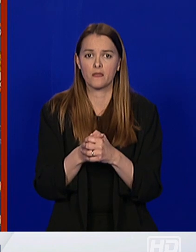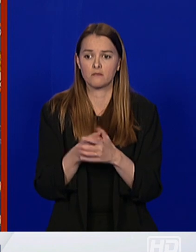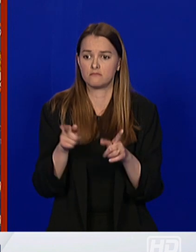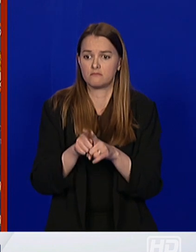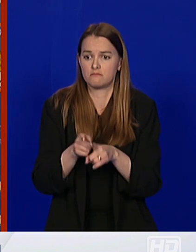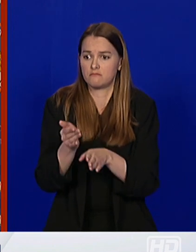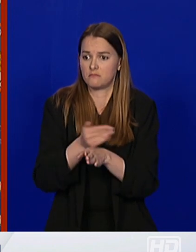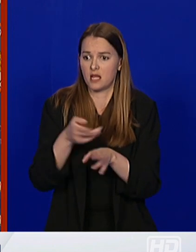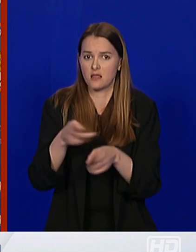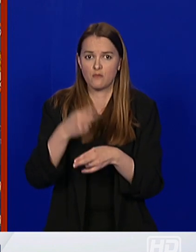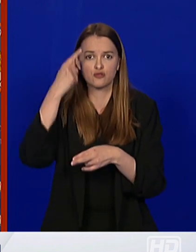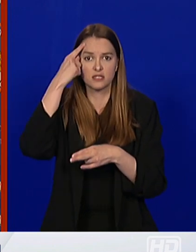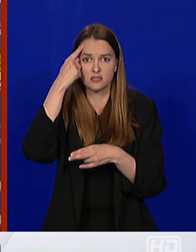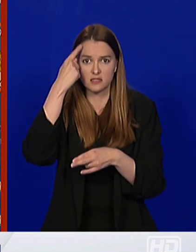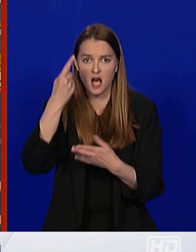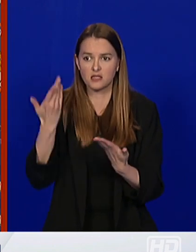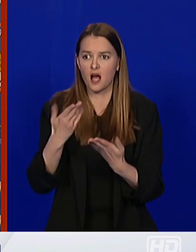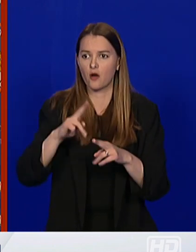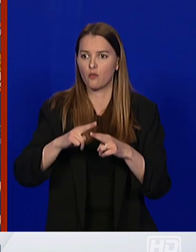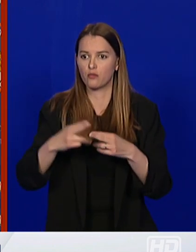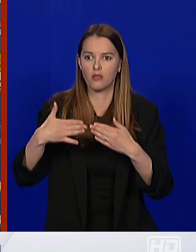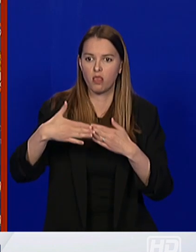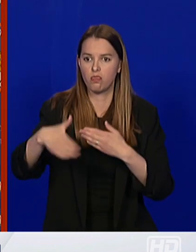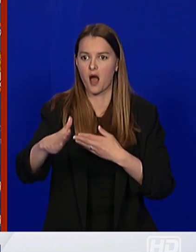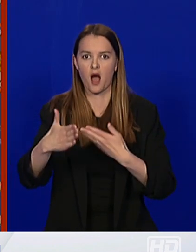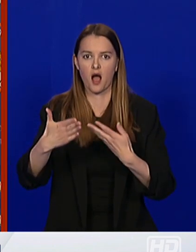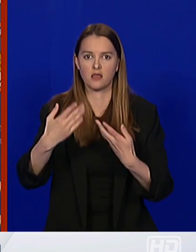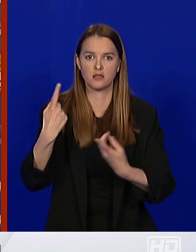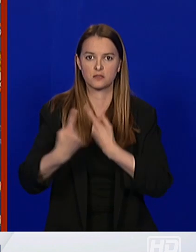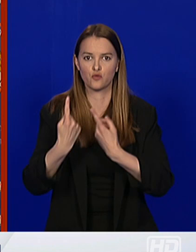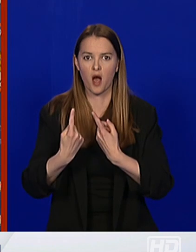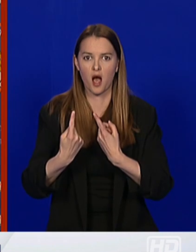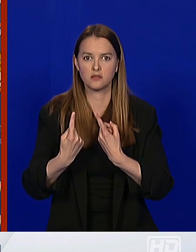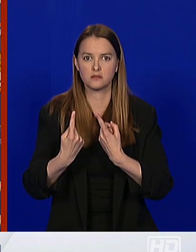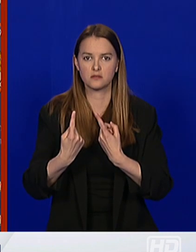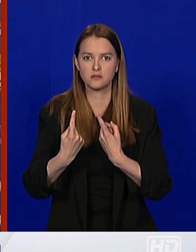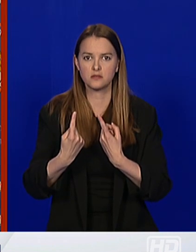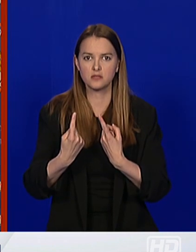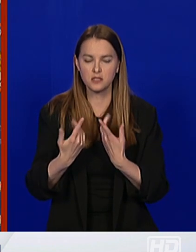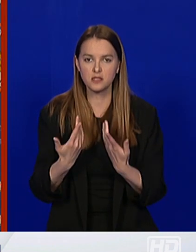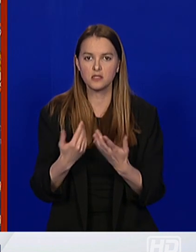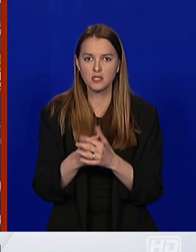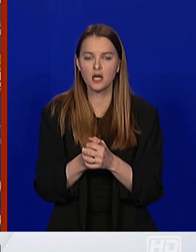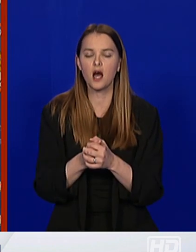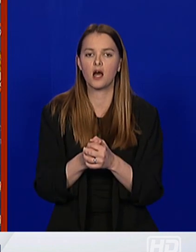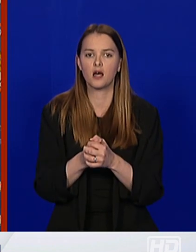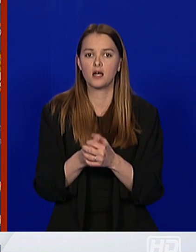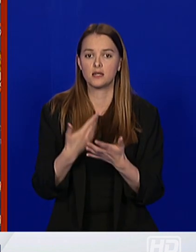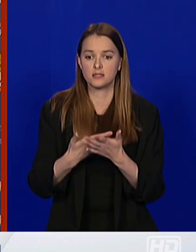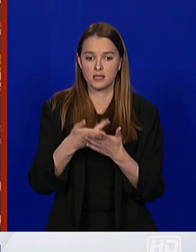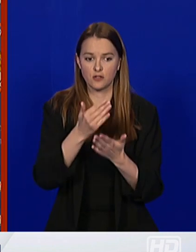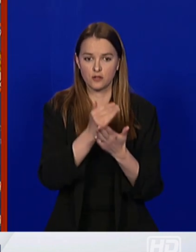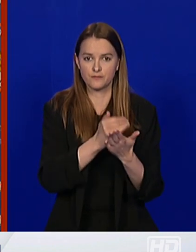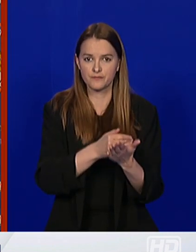znati kako će se cijela situacija odvijati, dođe u situaciju da može donositi odluke temeljem